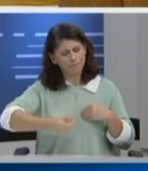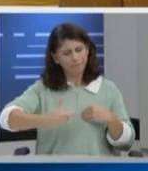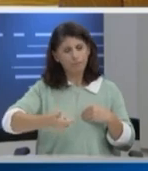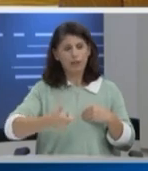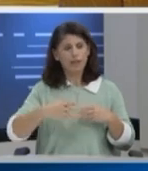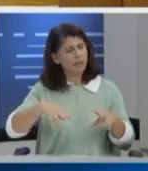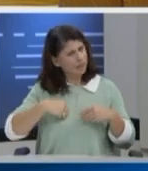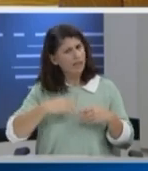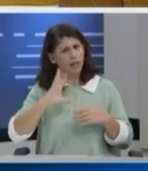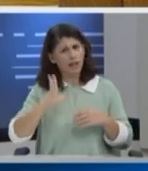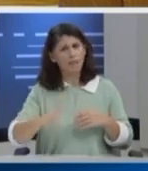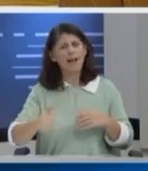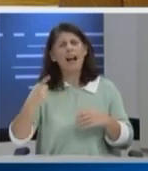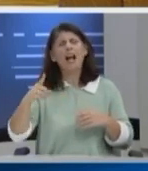δέχεται